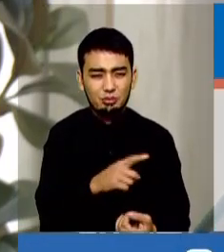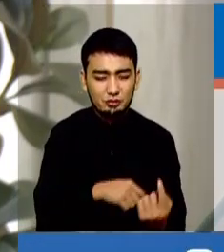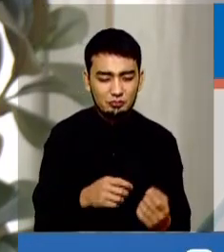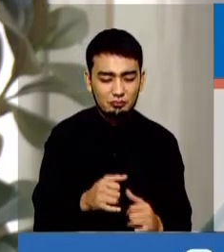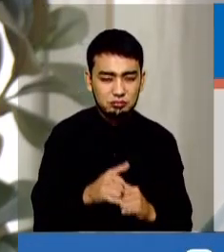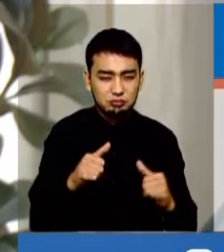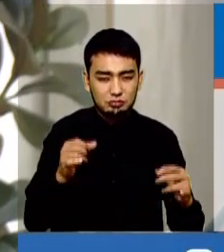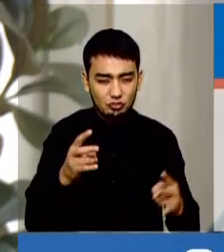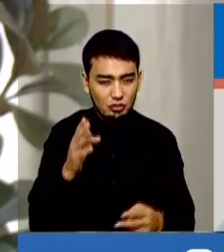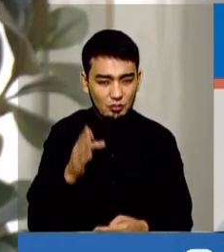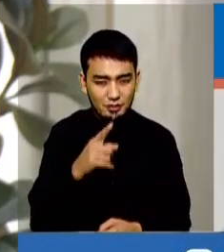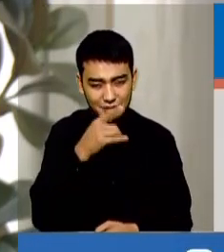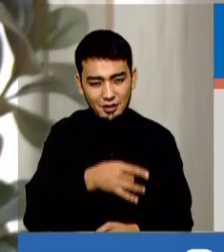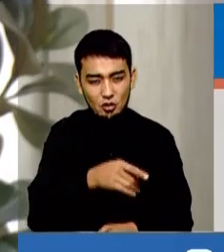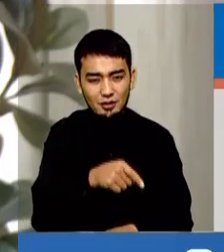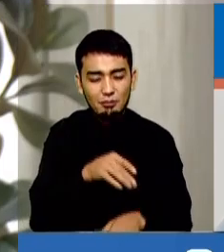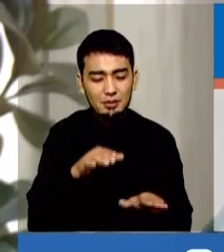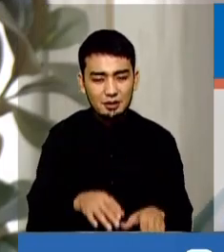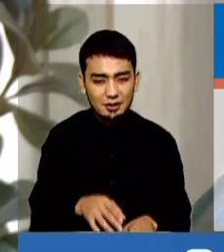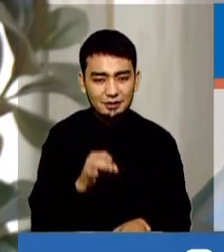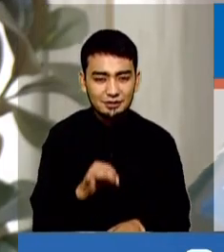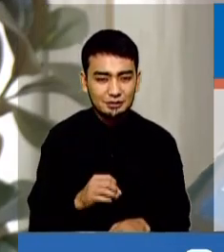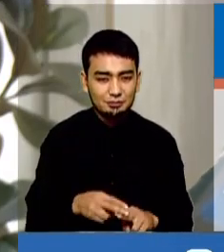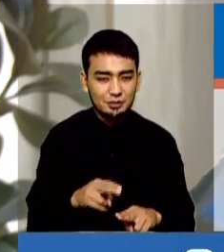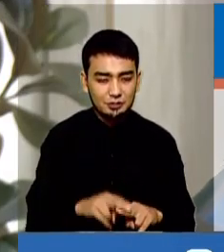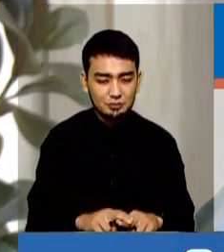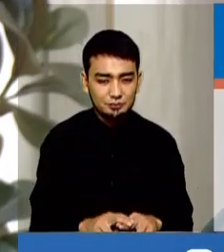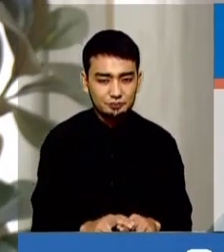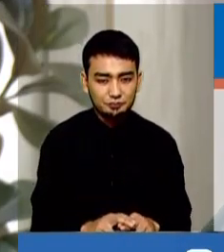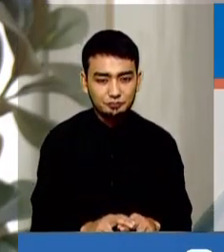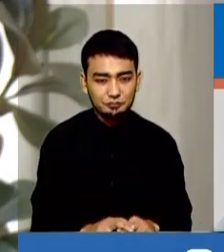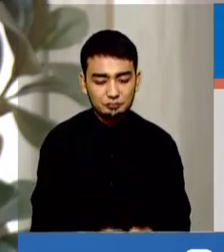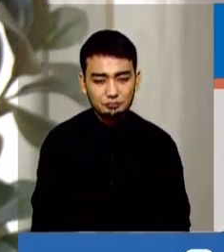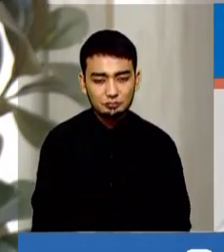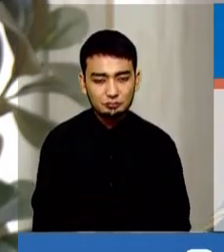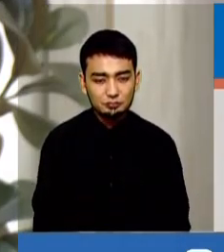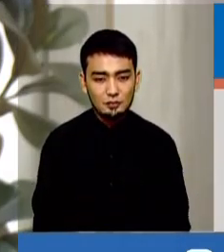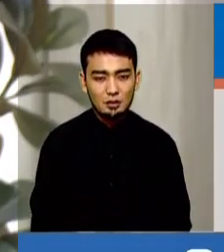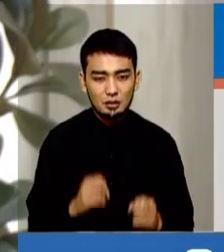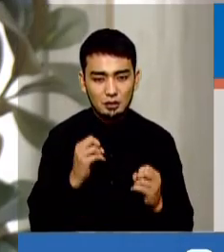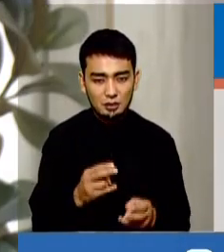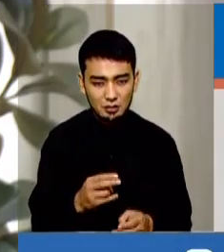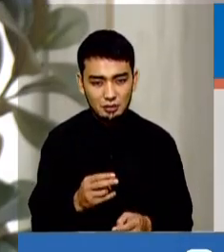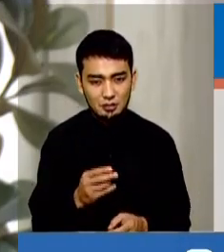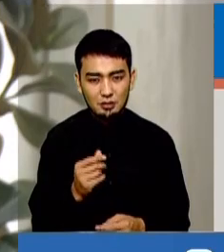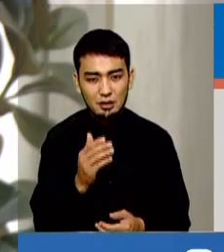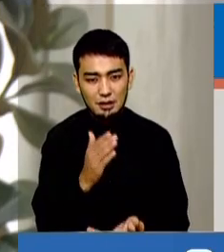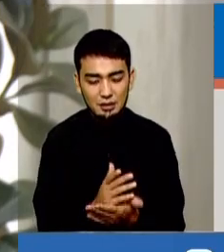сопровождаться и обслуживать этот регион. И так как является столицей, конечно, можно